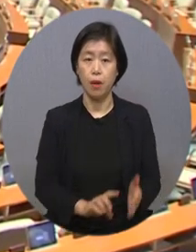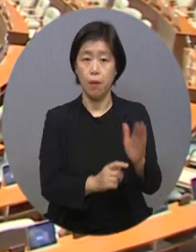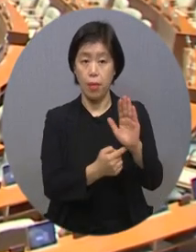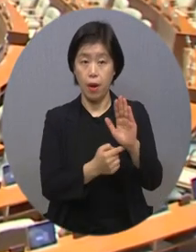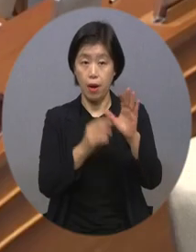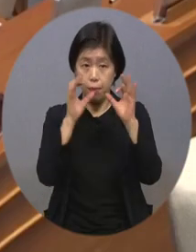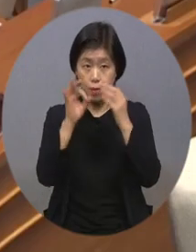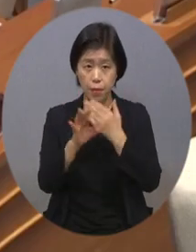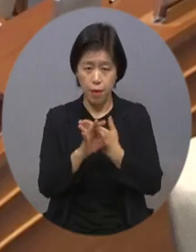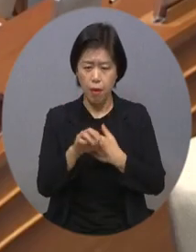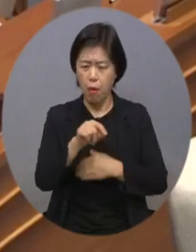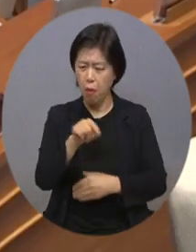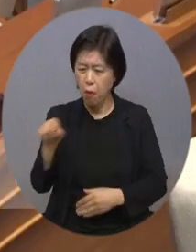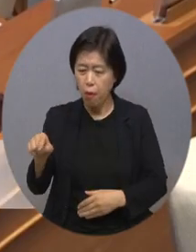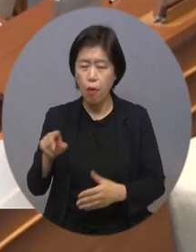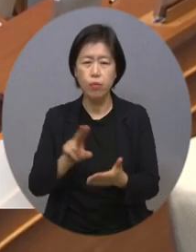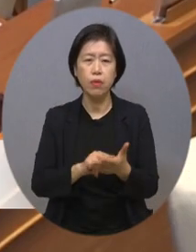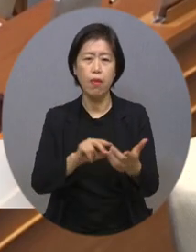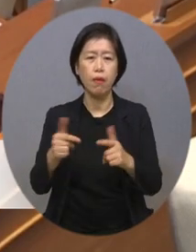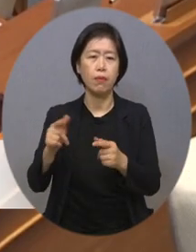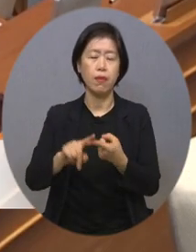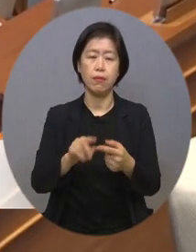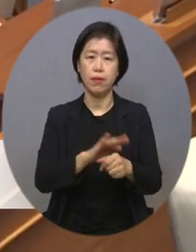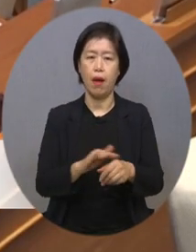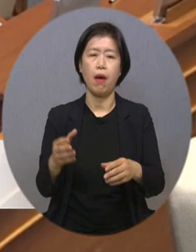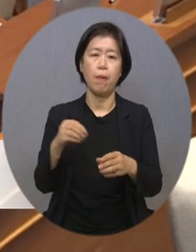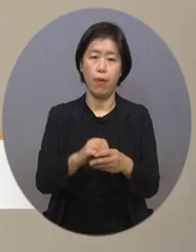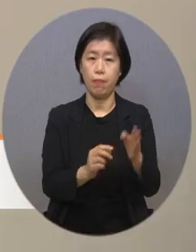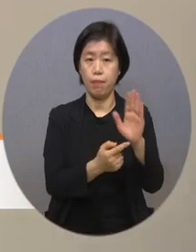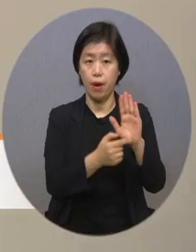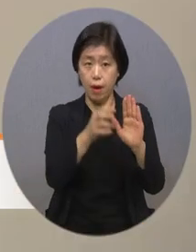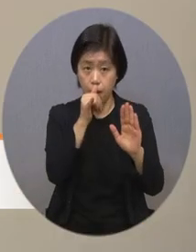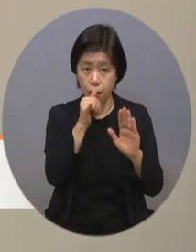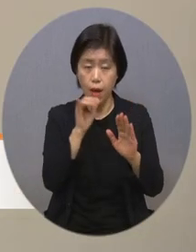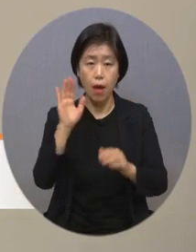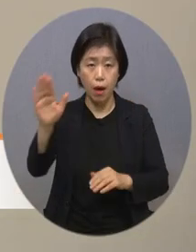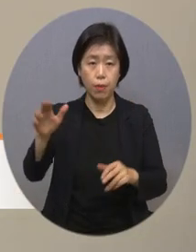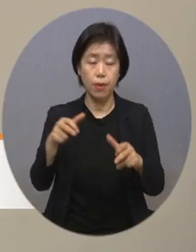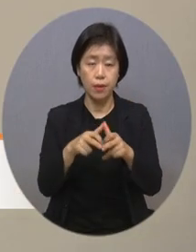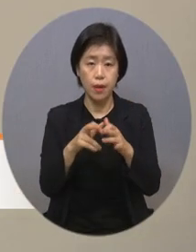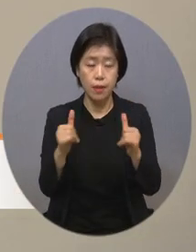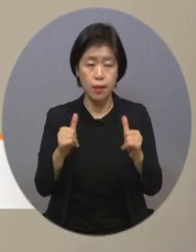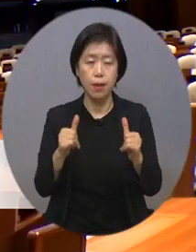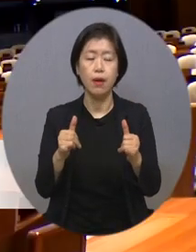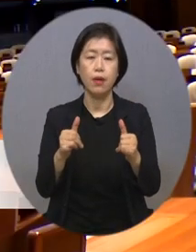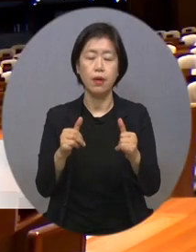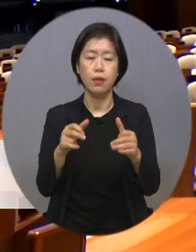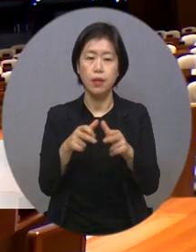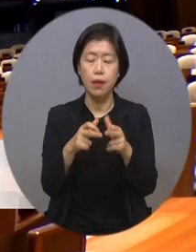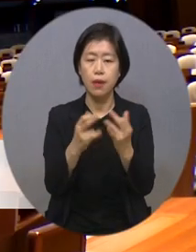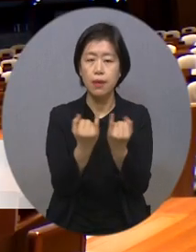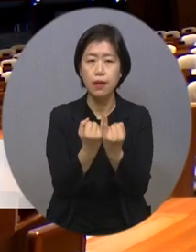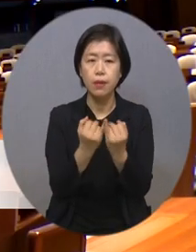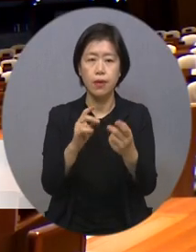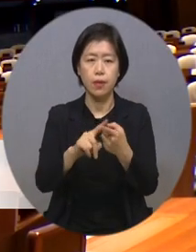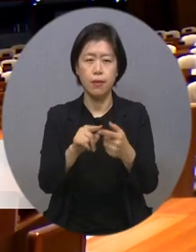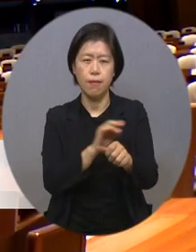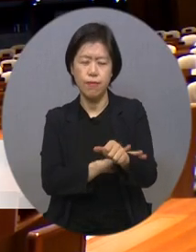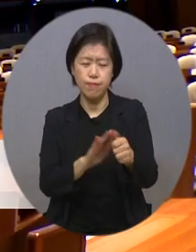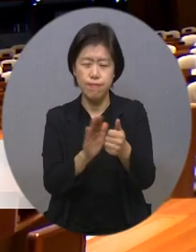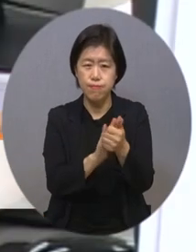해당 문제를 반영해 장애여성 정책 종합계획을 수립하고 다양한 분야에서 지원 근거를 마련 하도록